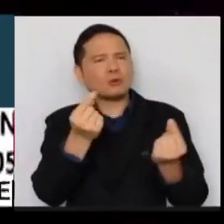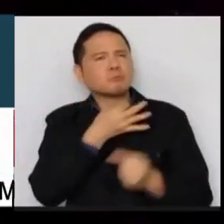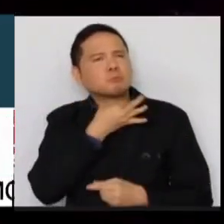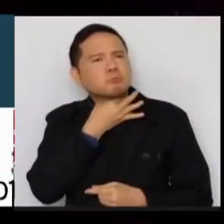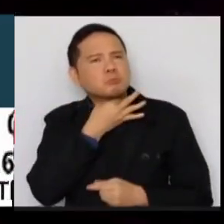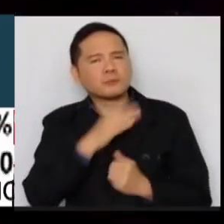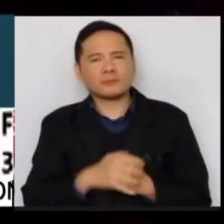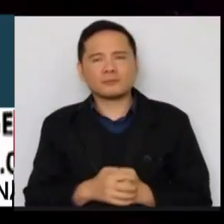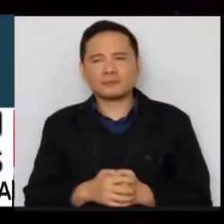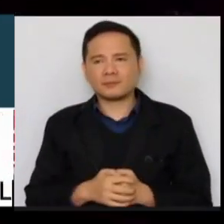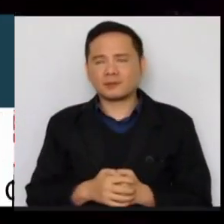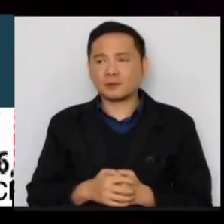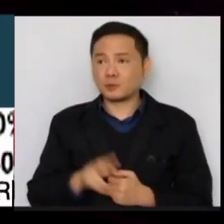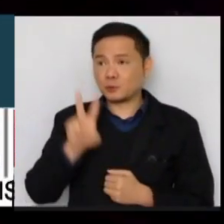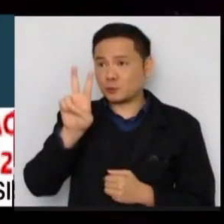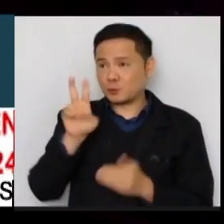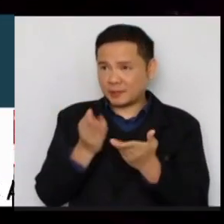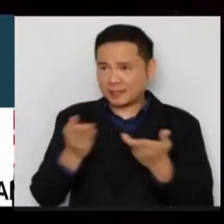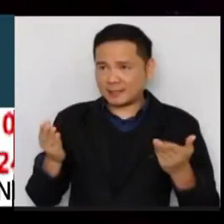Two things.